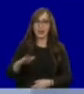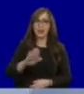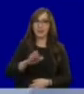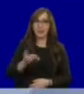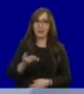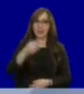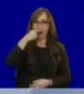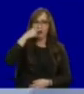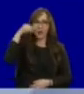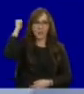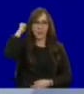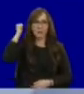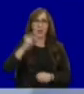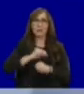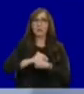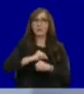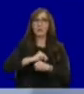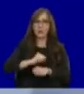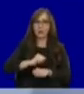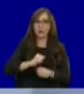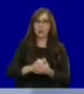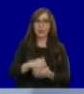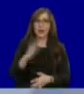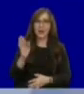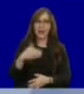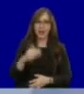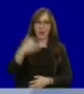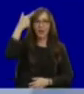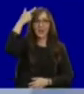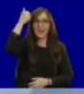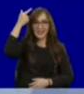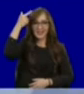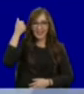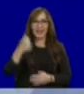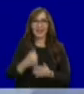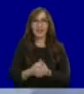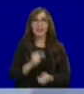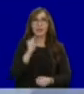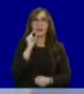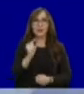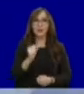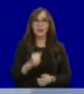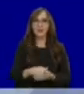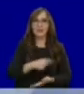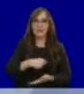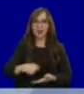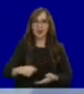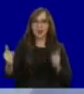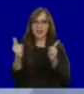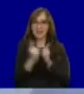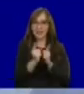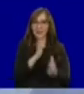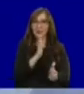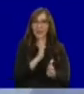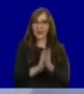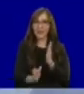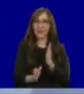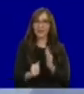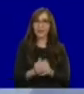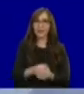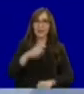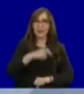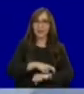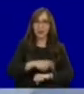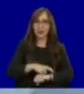juga sangat signifikan. Jadi marilah kita berlatih untuk kembali kepada sekolah tatap muka dan di saat yang